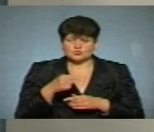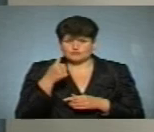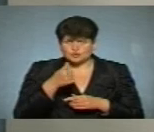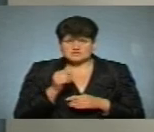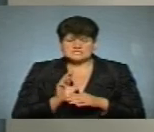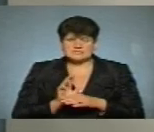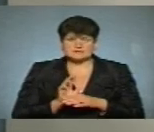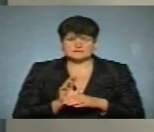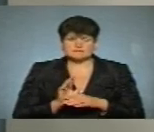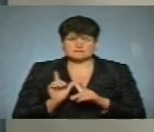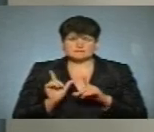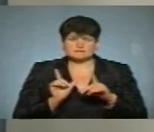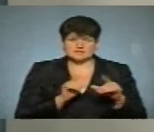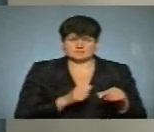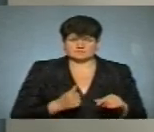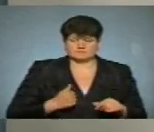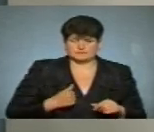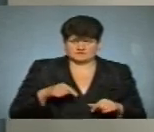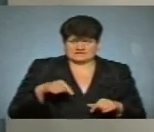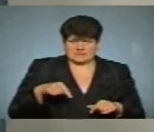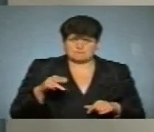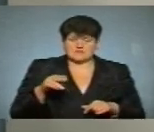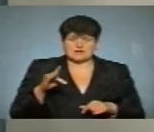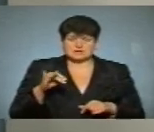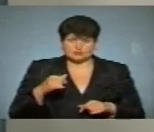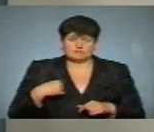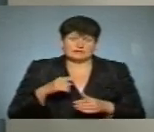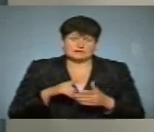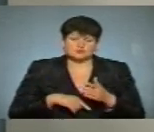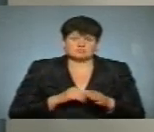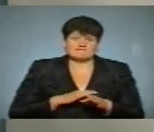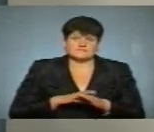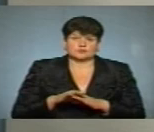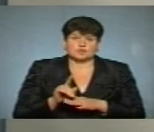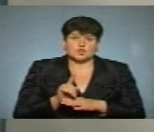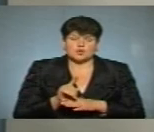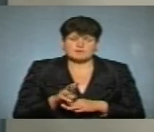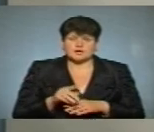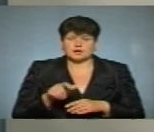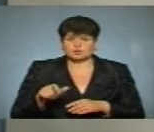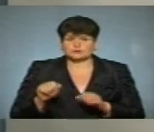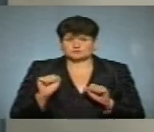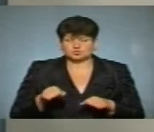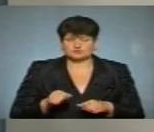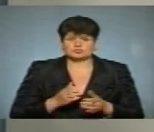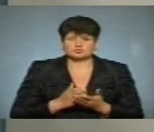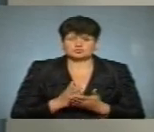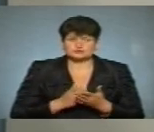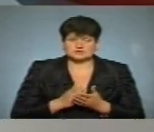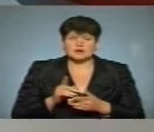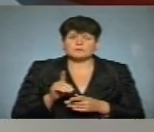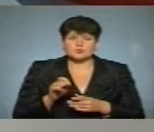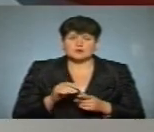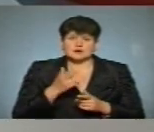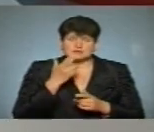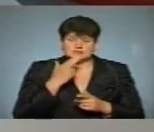на цей призов. Ми надіємося, що буде виконана ця норма і молоді люди зможуть відслужити. І попри адаптивний